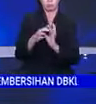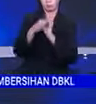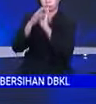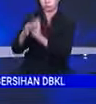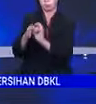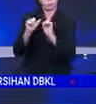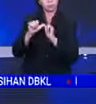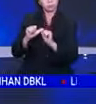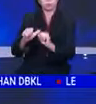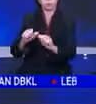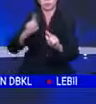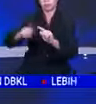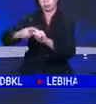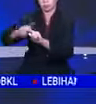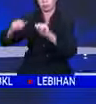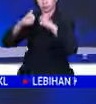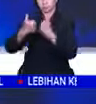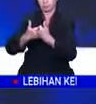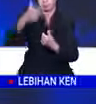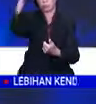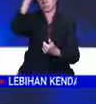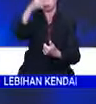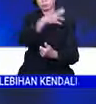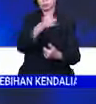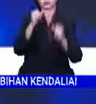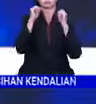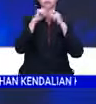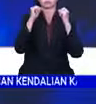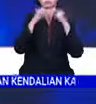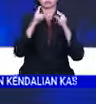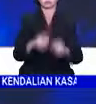kerjasama berterusan pelbagai agensi kerajaan dan swasta.